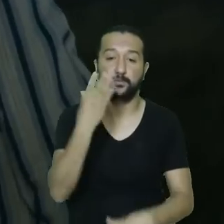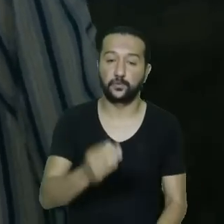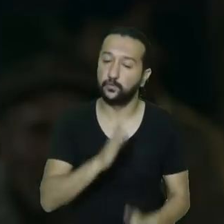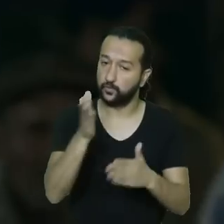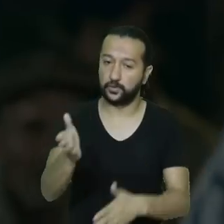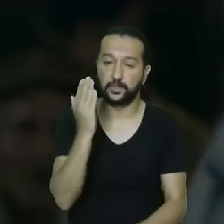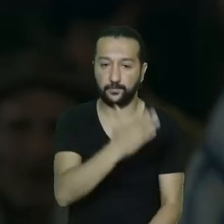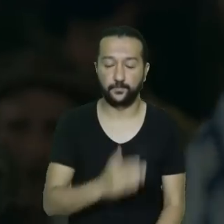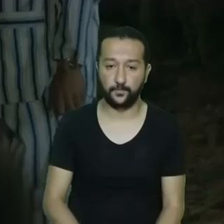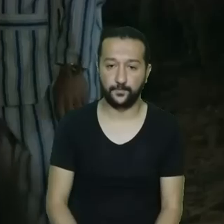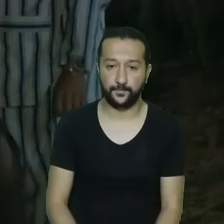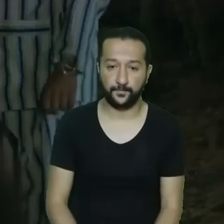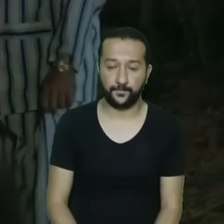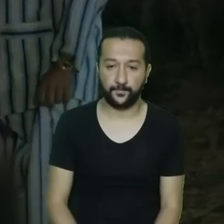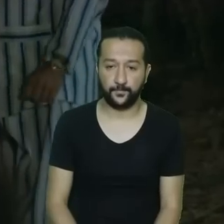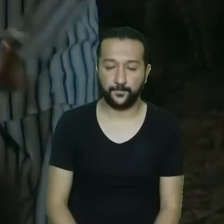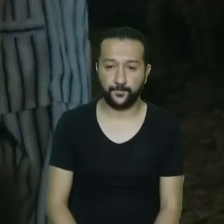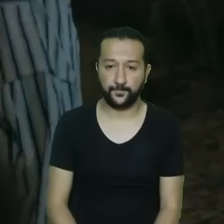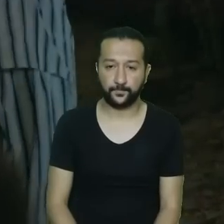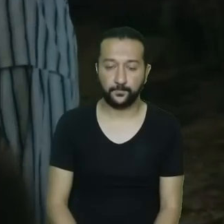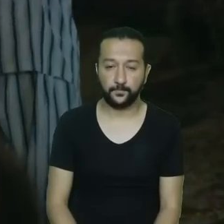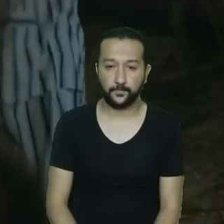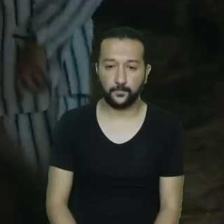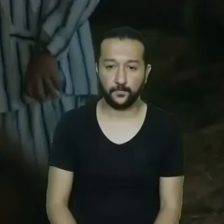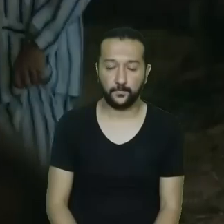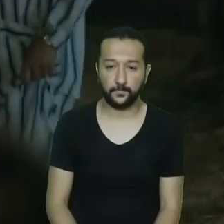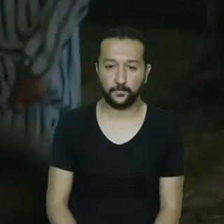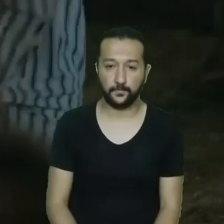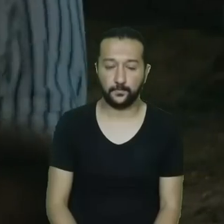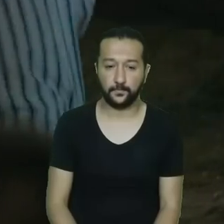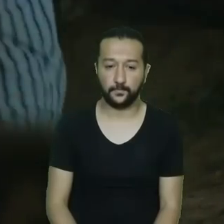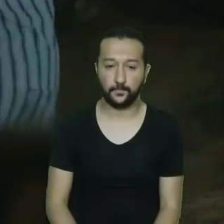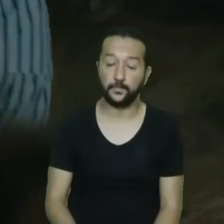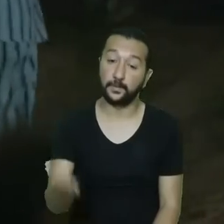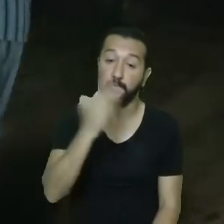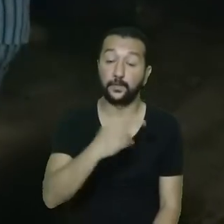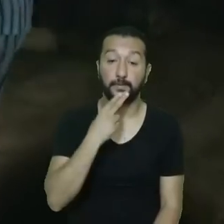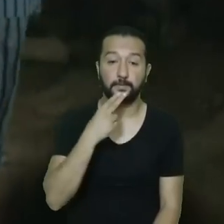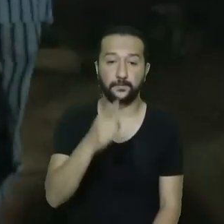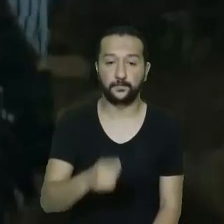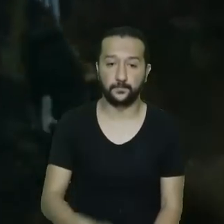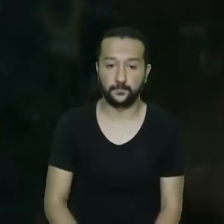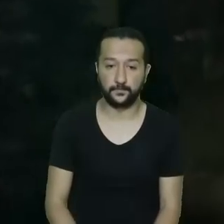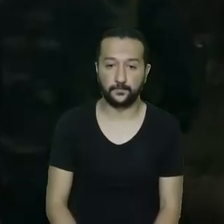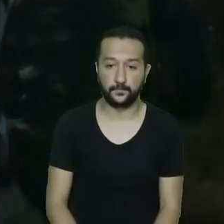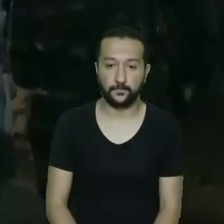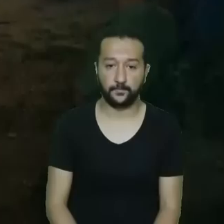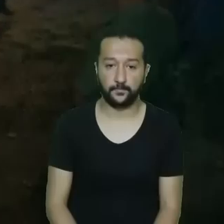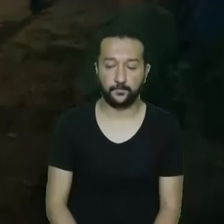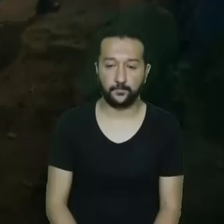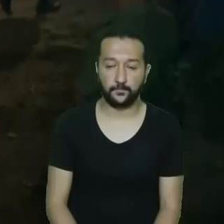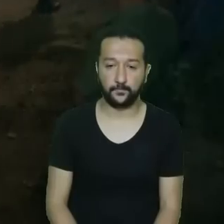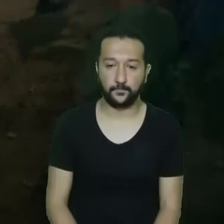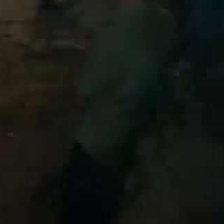buyurun gidelim. Komutan sıkılmış. Baş sallayarak önlerine düştü. Hüseyin göstermeli. Koluyla burnunu silip kıvırtarak peşlerine düştü.